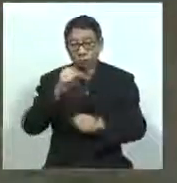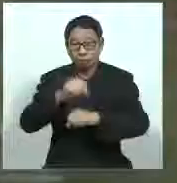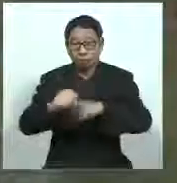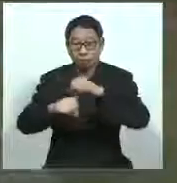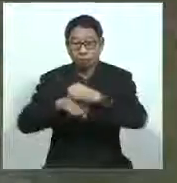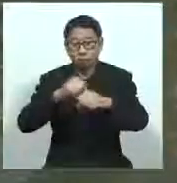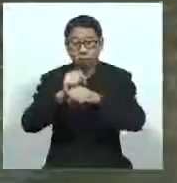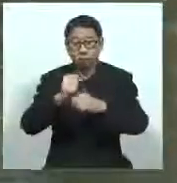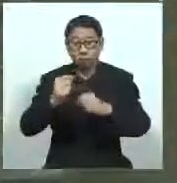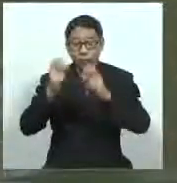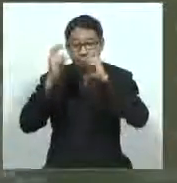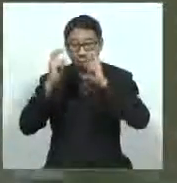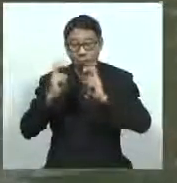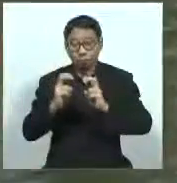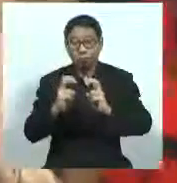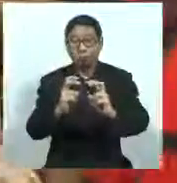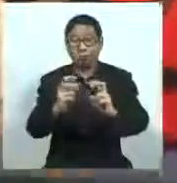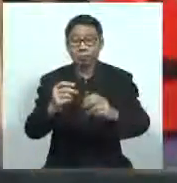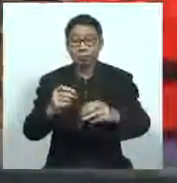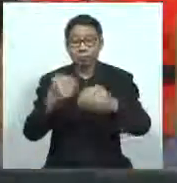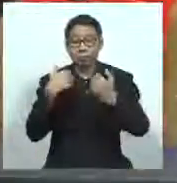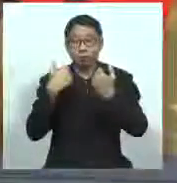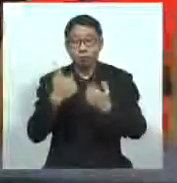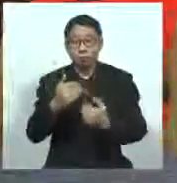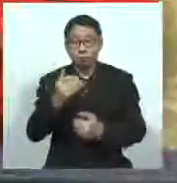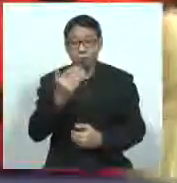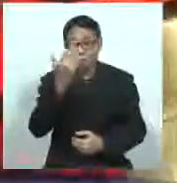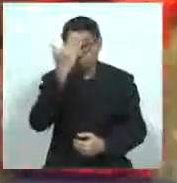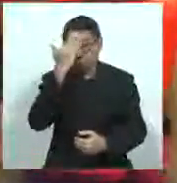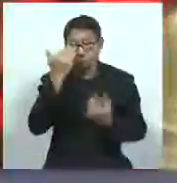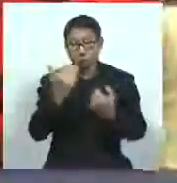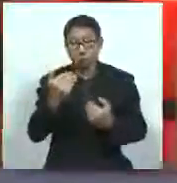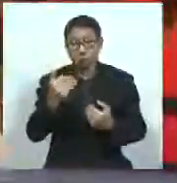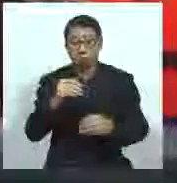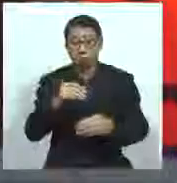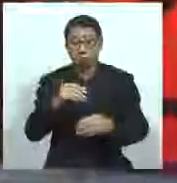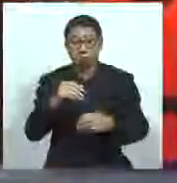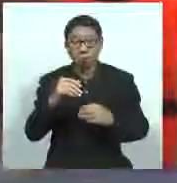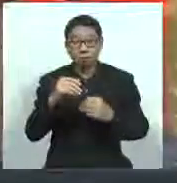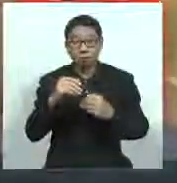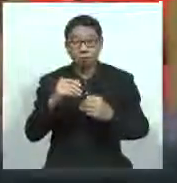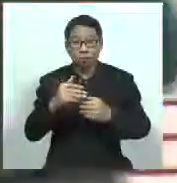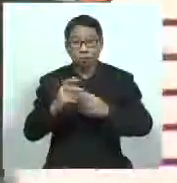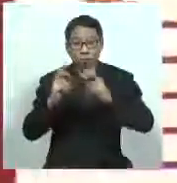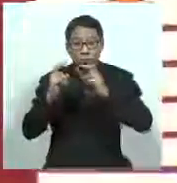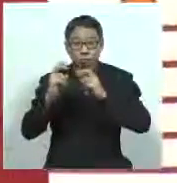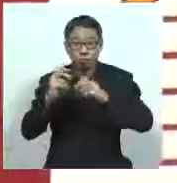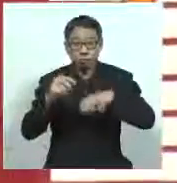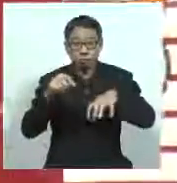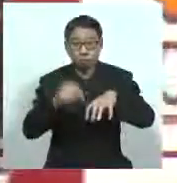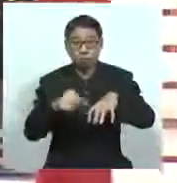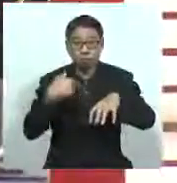อสร้างโครงข่ายรถไฟฟ้าและรถไฟชานเมืองที่บริเวณสถานีสนามชัยและเยี่ยมชมสถ